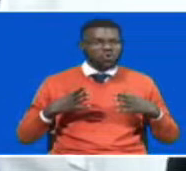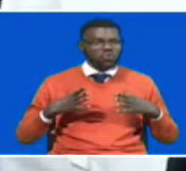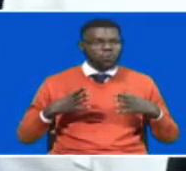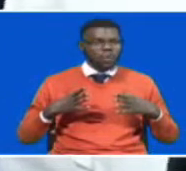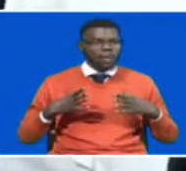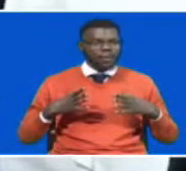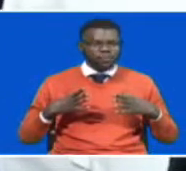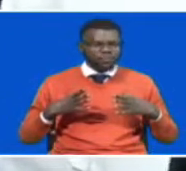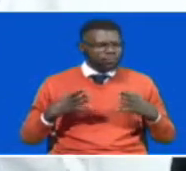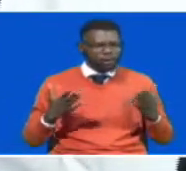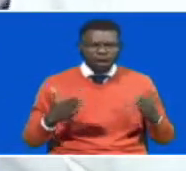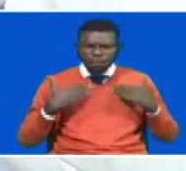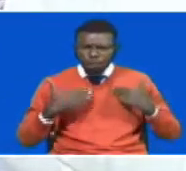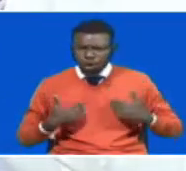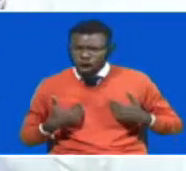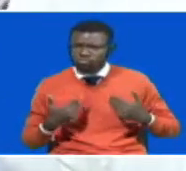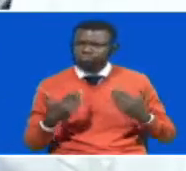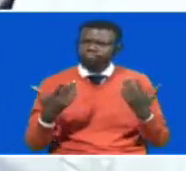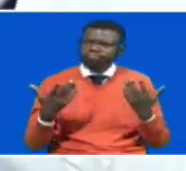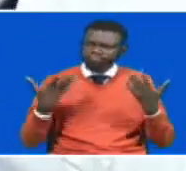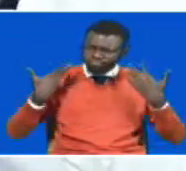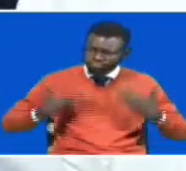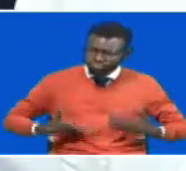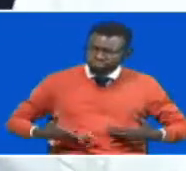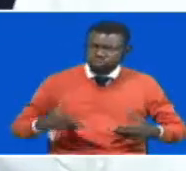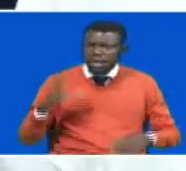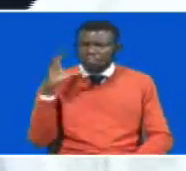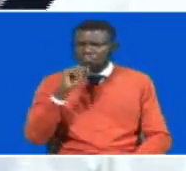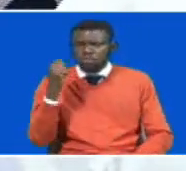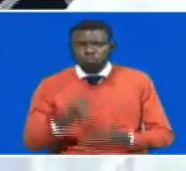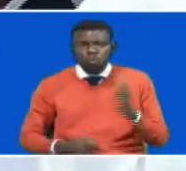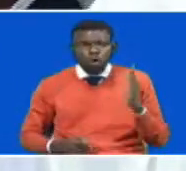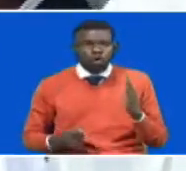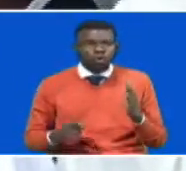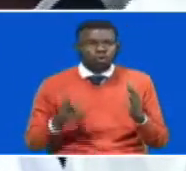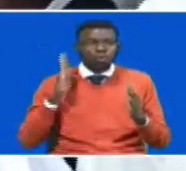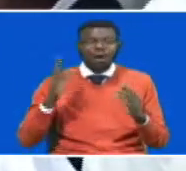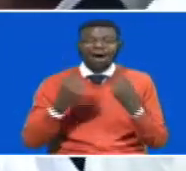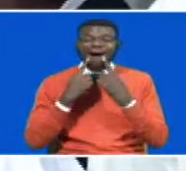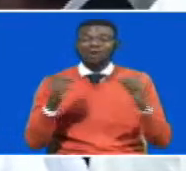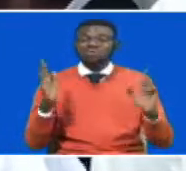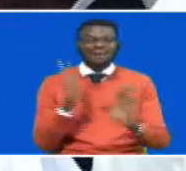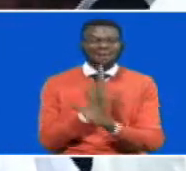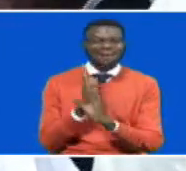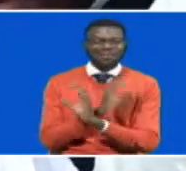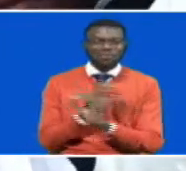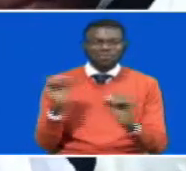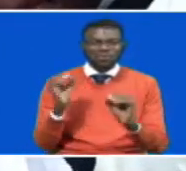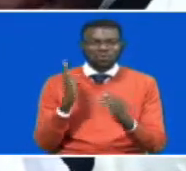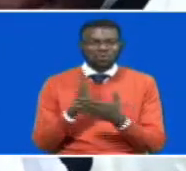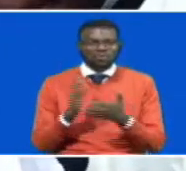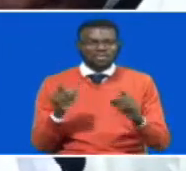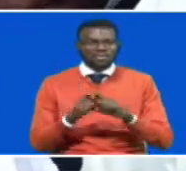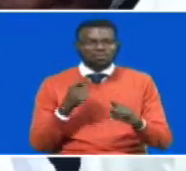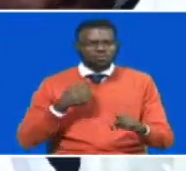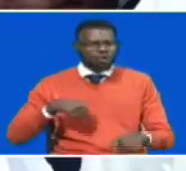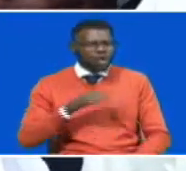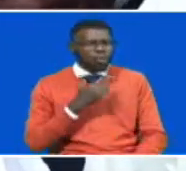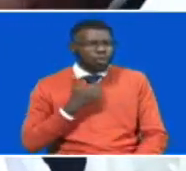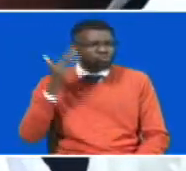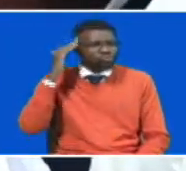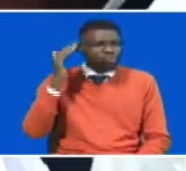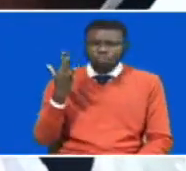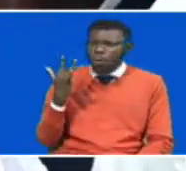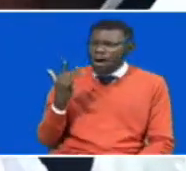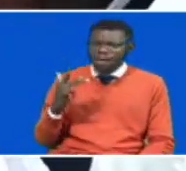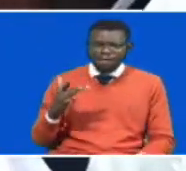have their organs missing, we will tell the world. There is nothing we are hiding. That is the truth. And we'll have to find out why